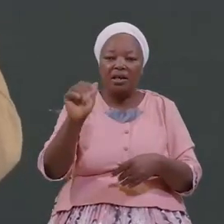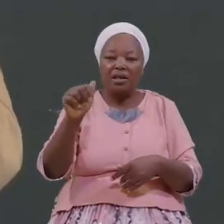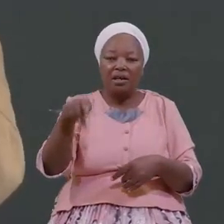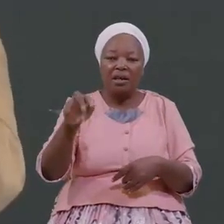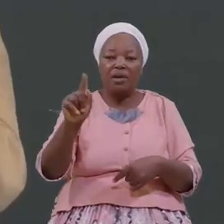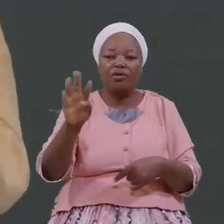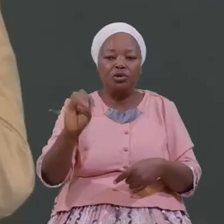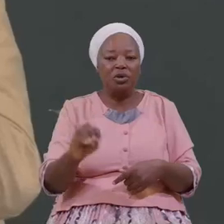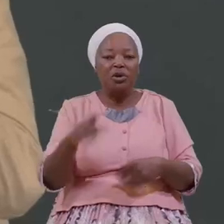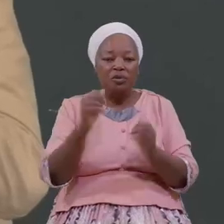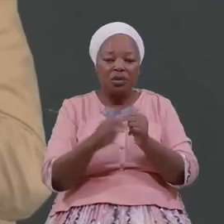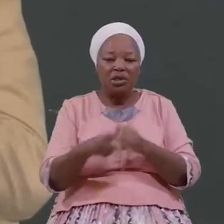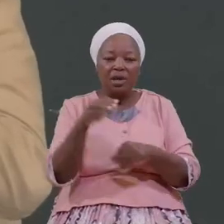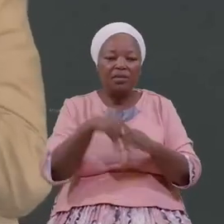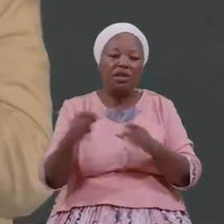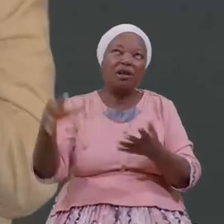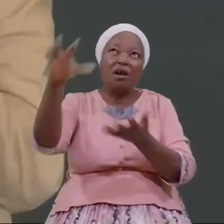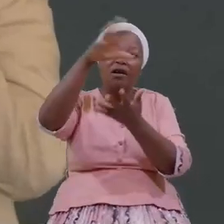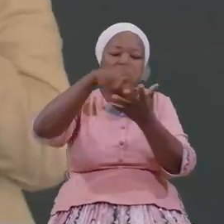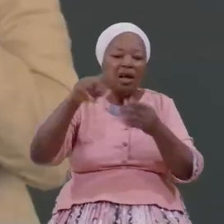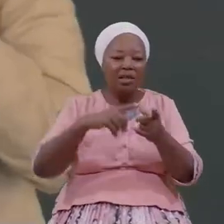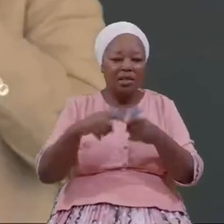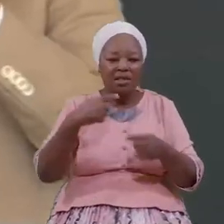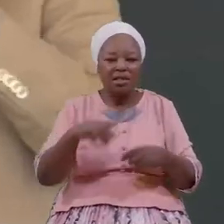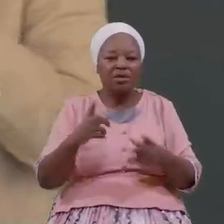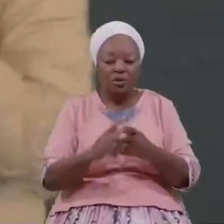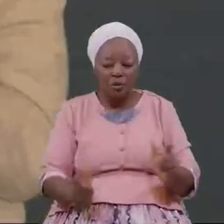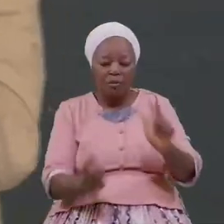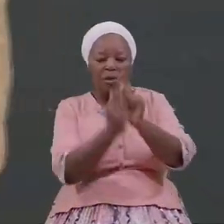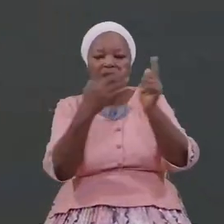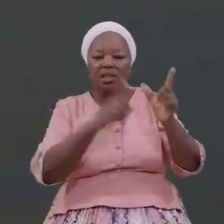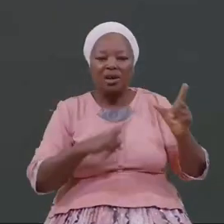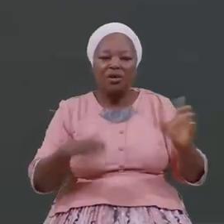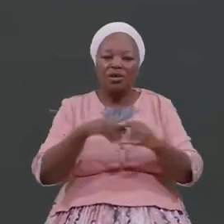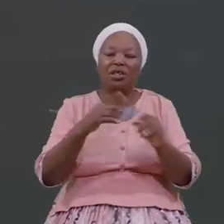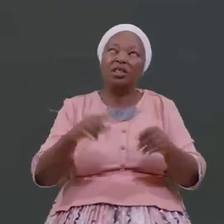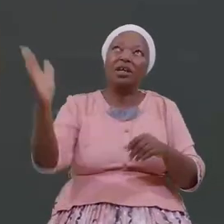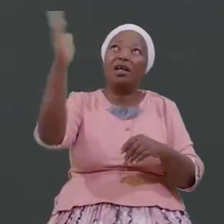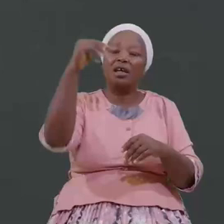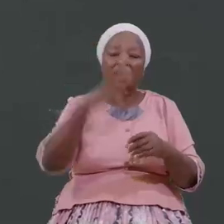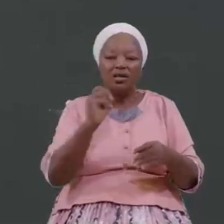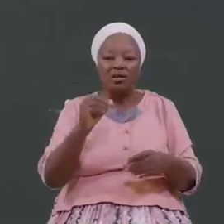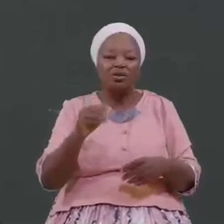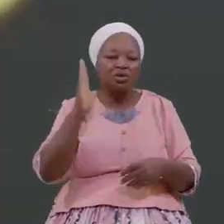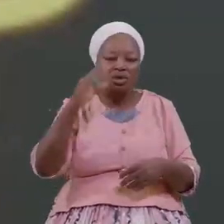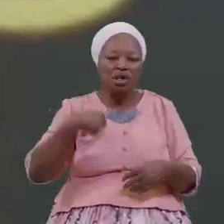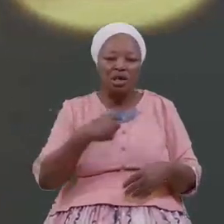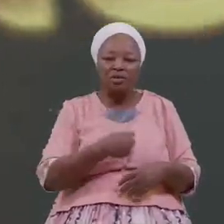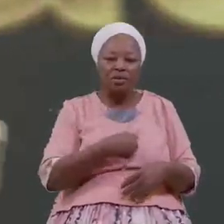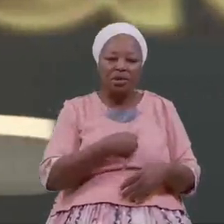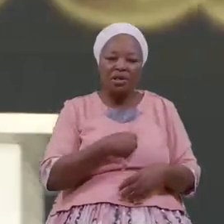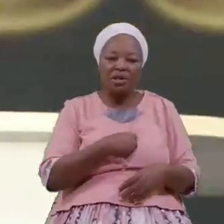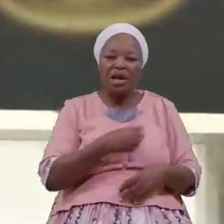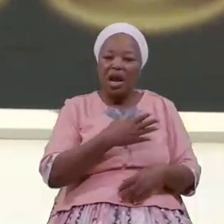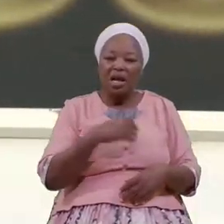eux sur des nuées, à la rencontre du Seigneur dans les airs, et ainsi, nous serons,